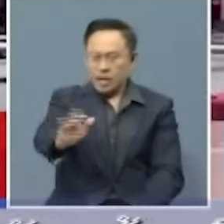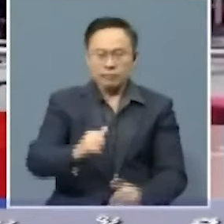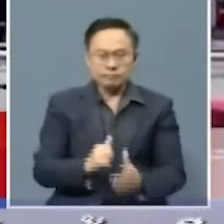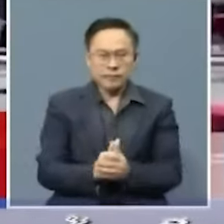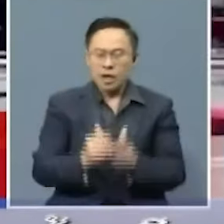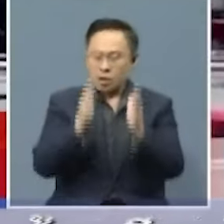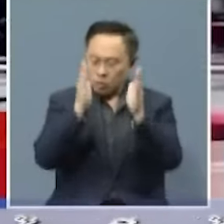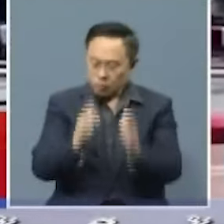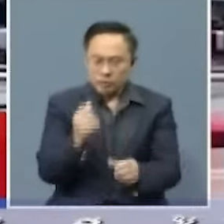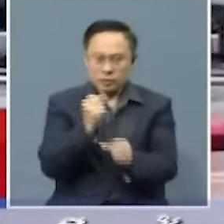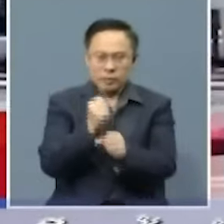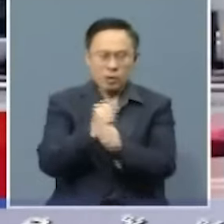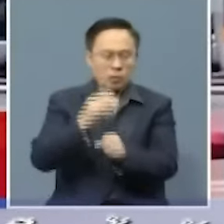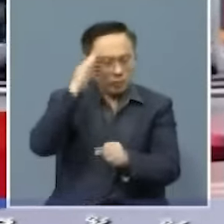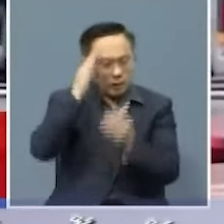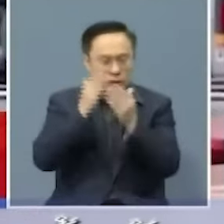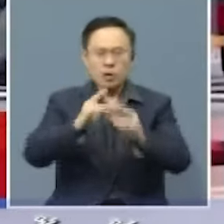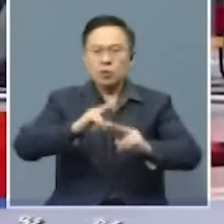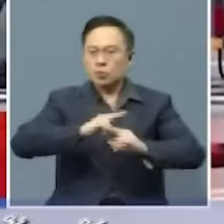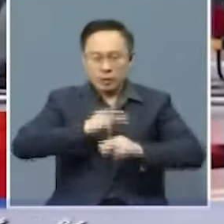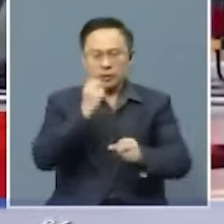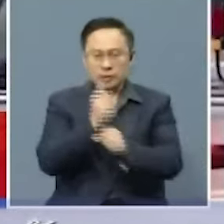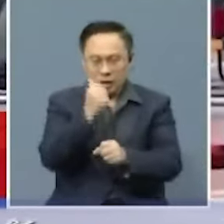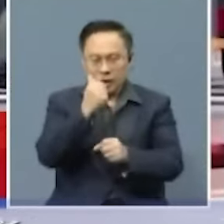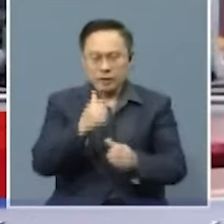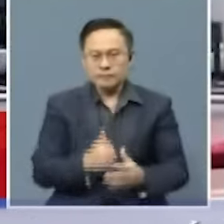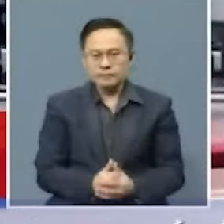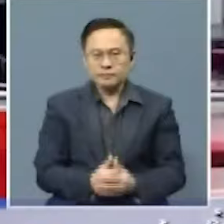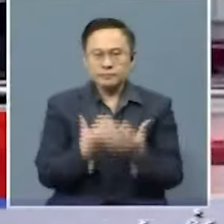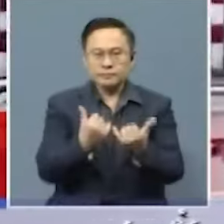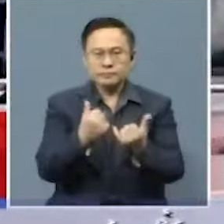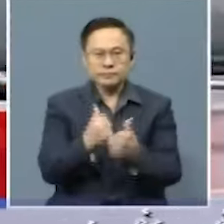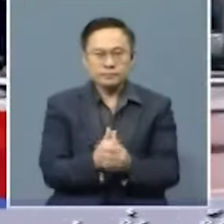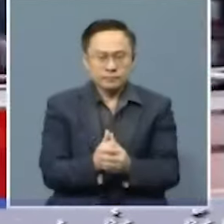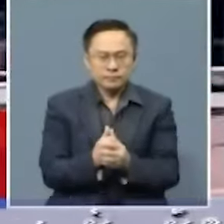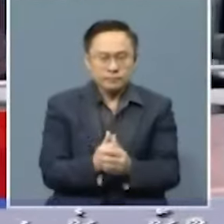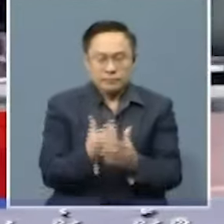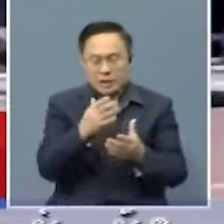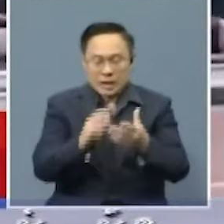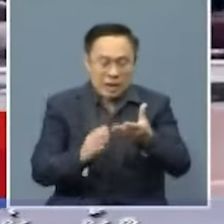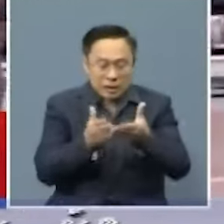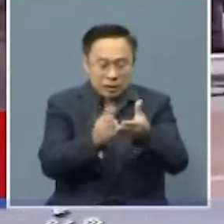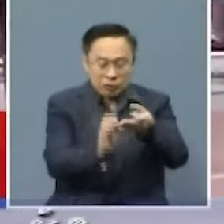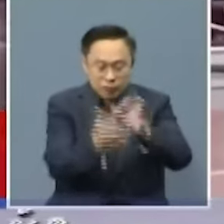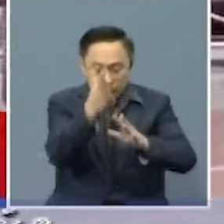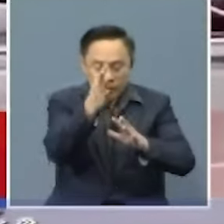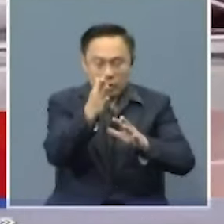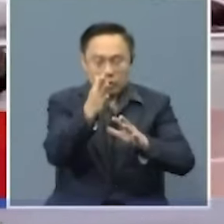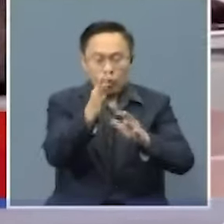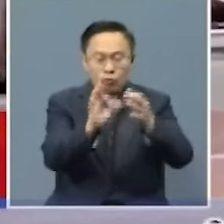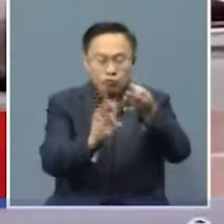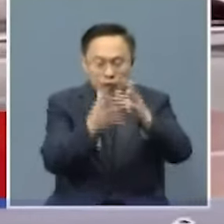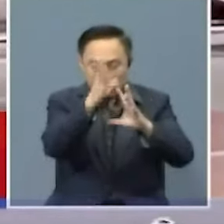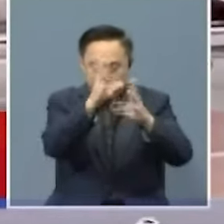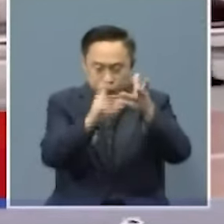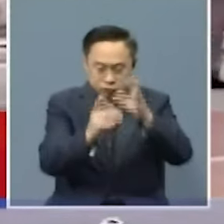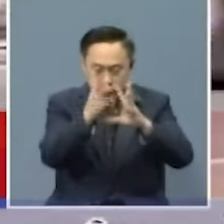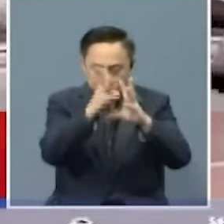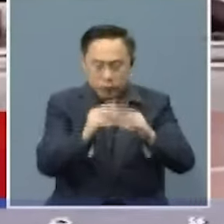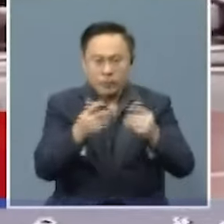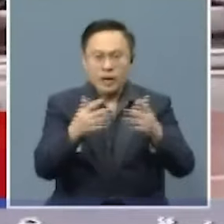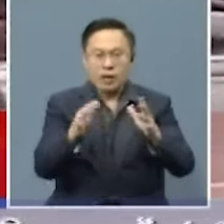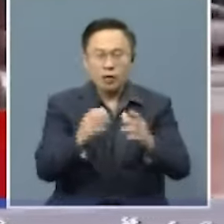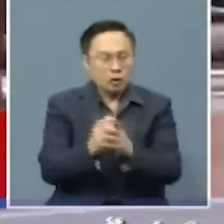ออกจากพื้นที่เกิดเหตุทั้งหมดโดยแจ้งว่าขณะนี้สามารถควบคุมสถานการณ์ได้แล้วในที่เกิดเหตุ